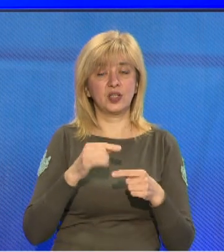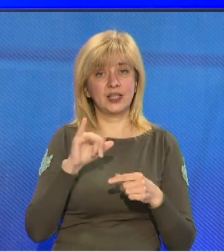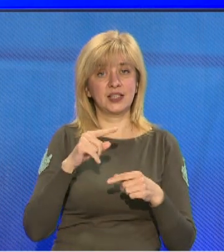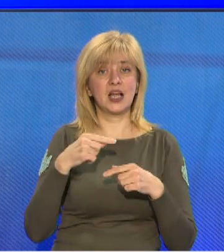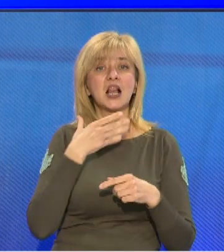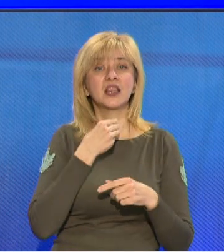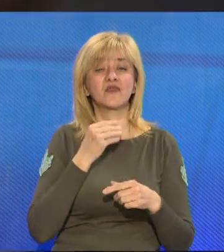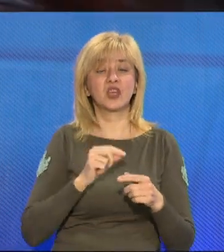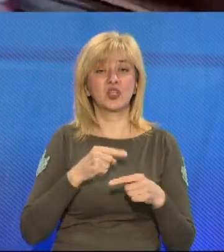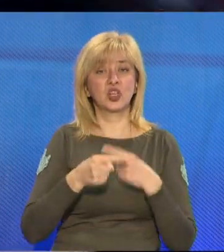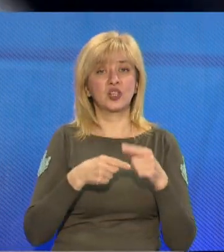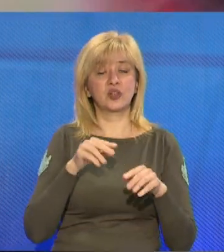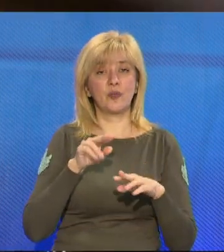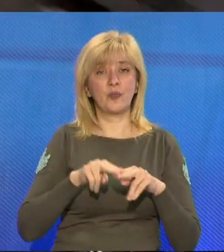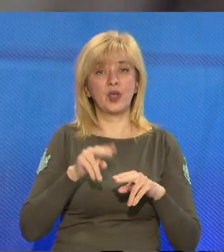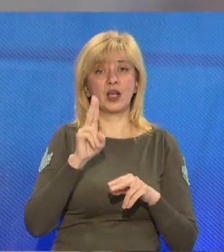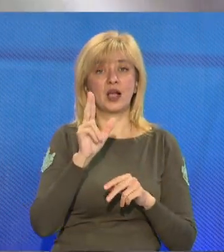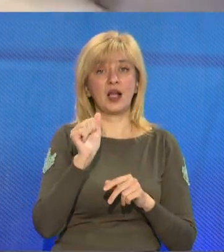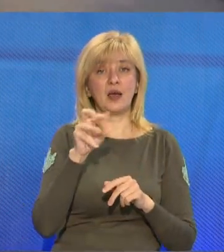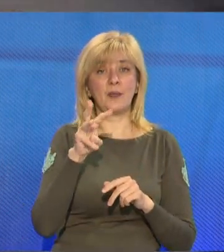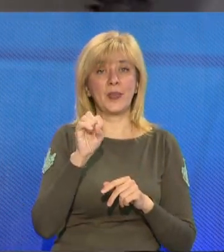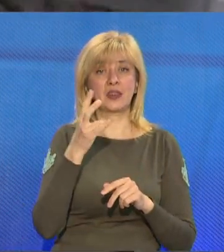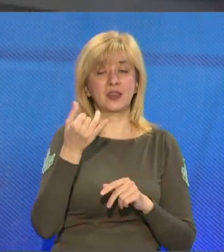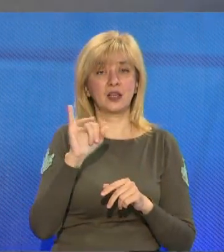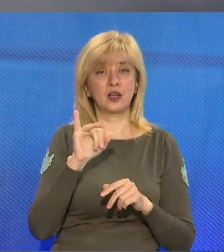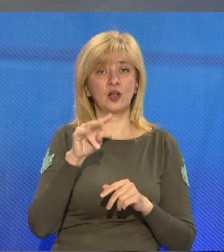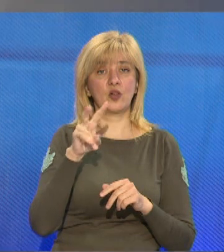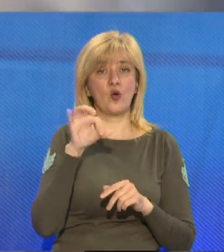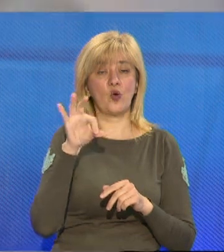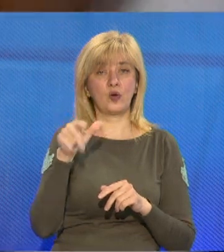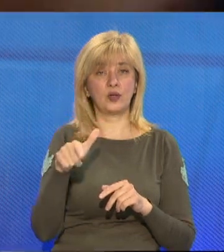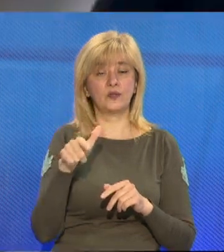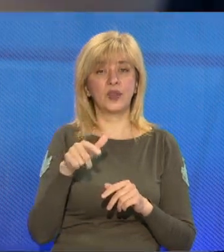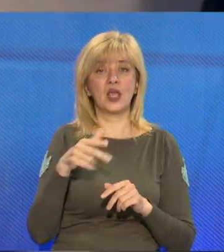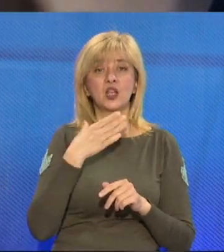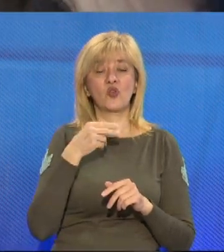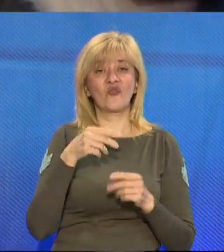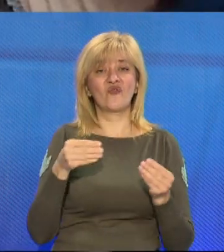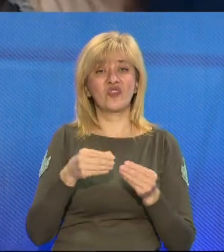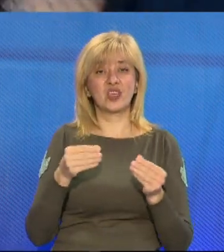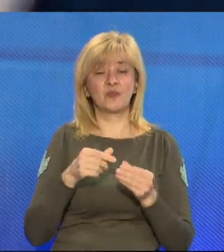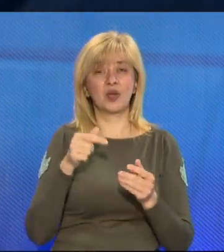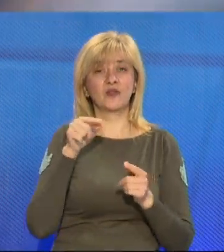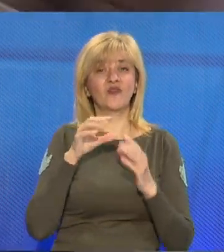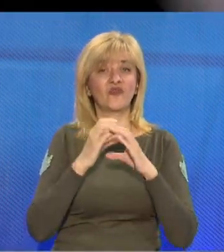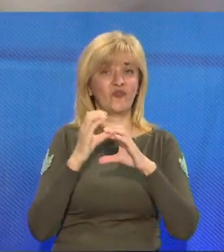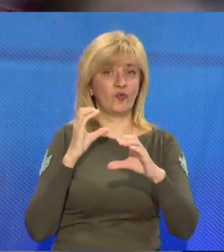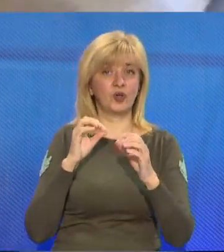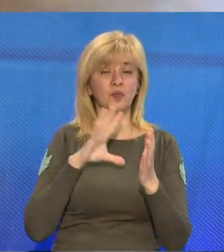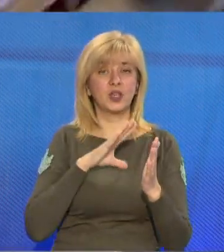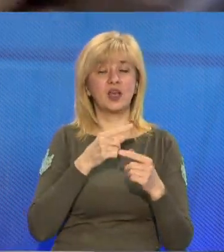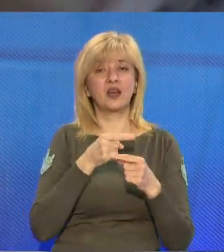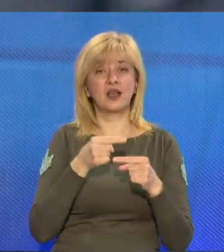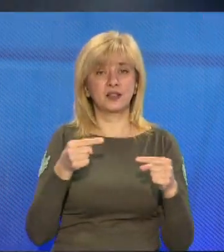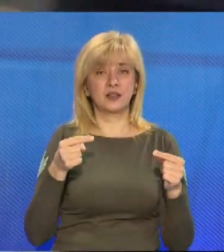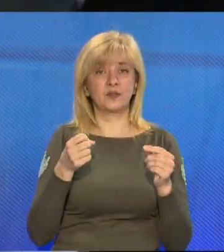лог». Згодна с предоставленными документами, у транспортном сродку литовской фирмы-перевозчика находилось 15 тысяч одинок розных